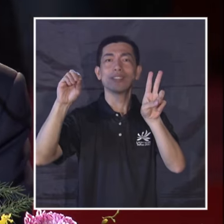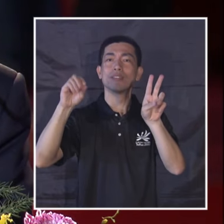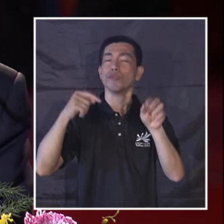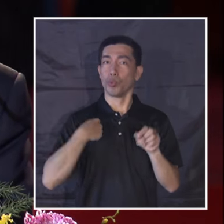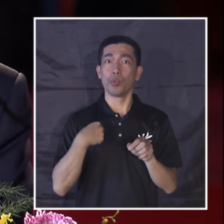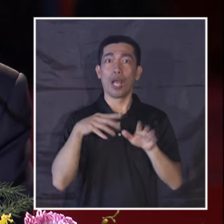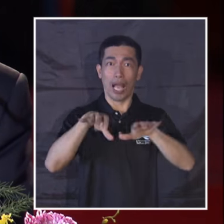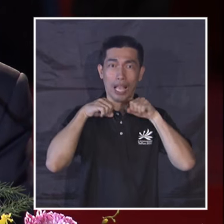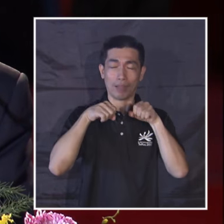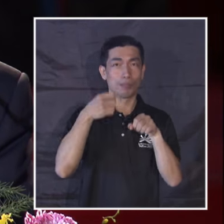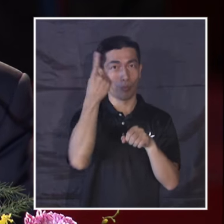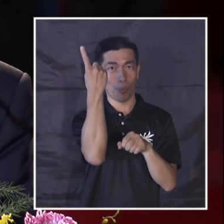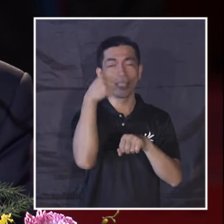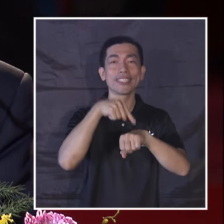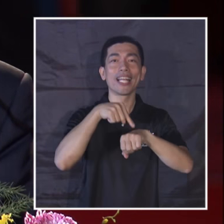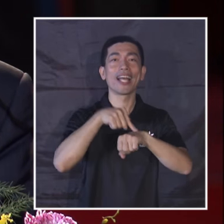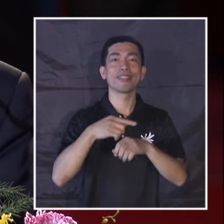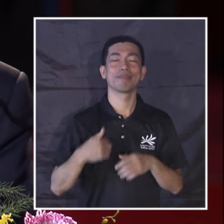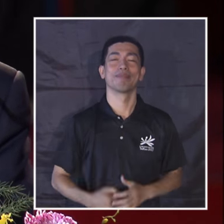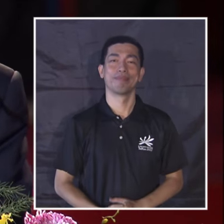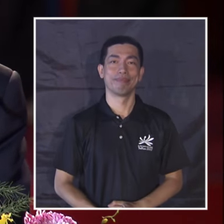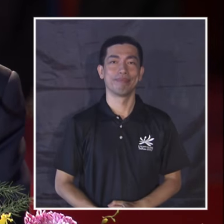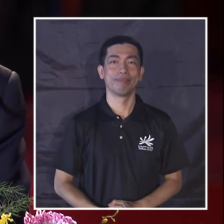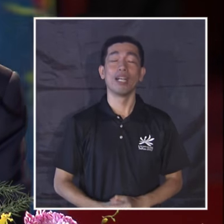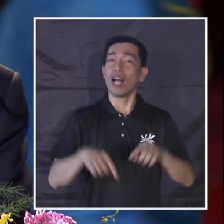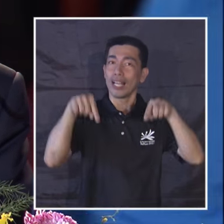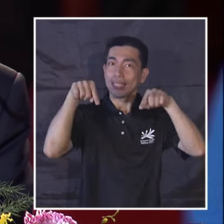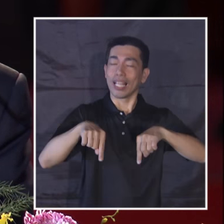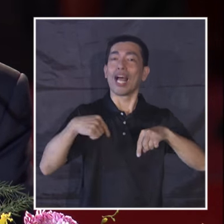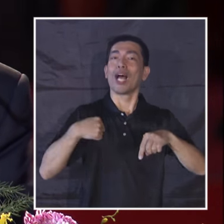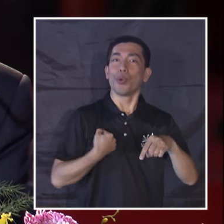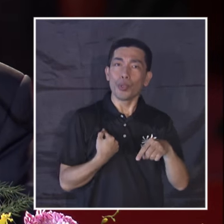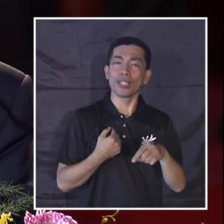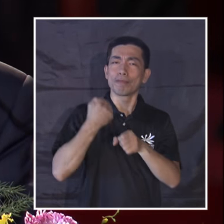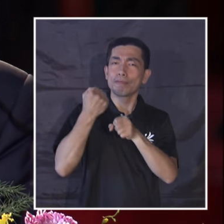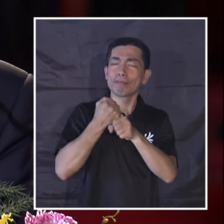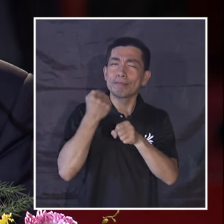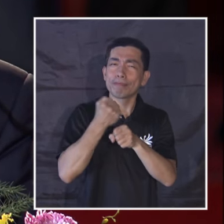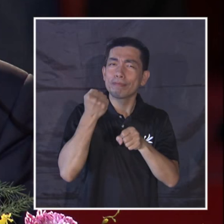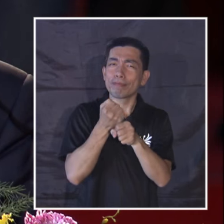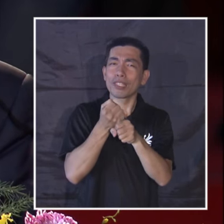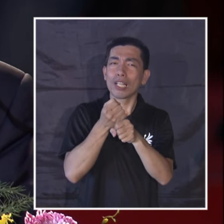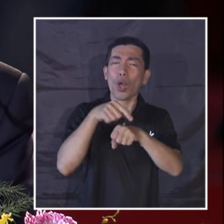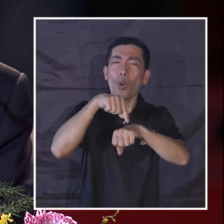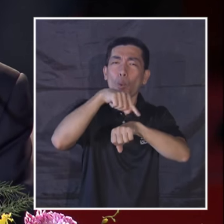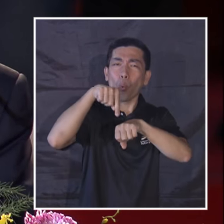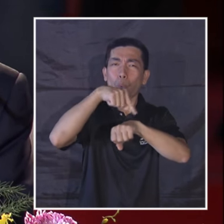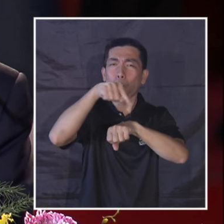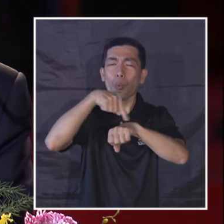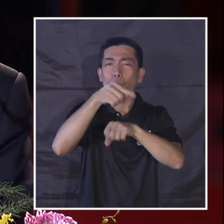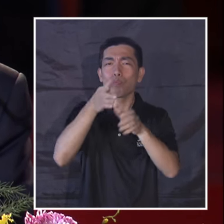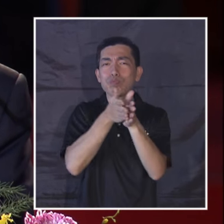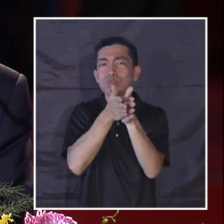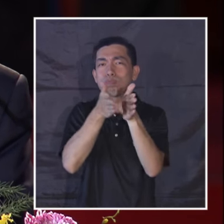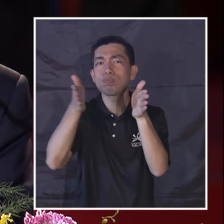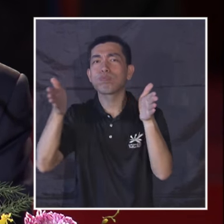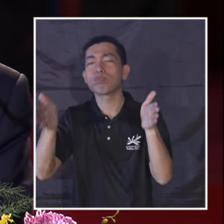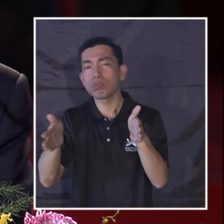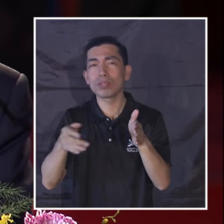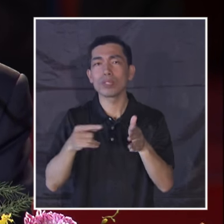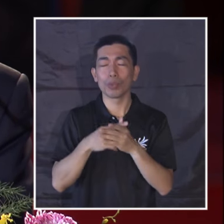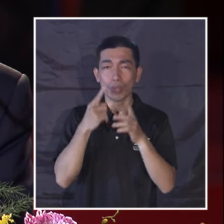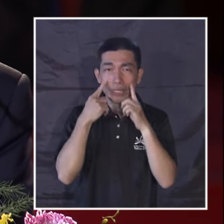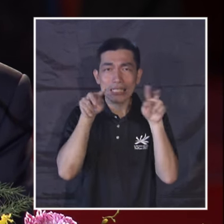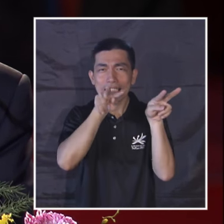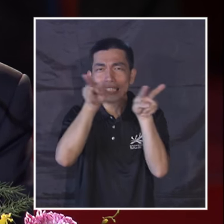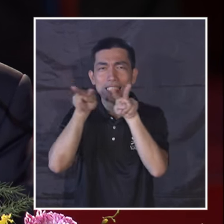次筹办期间，有赖中央、地方以及民间团体积极合作，